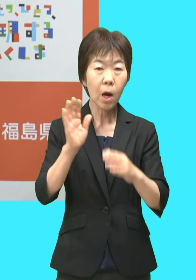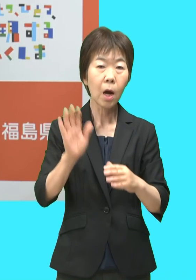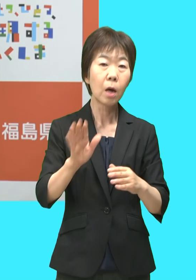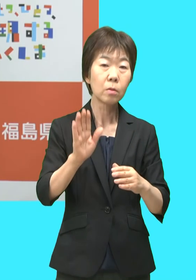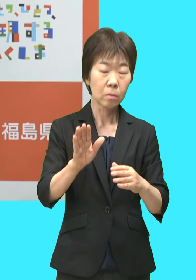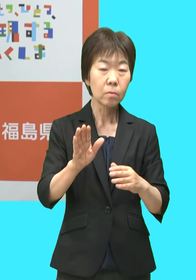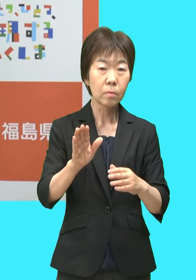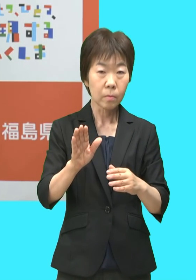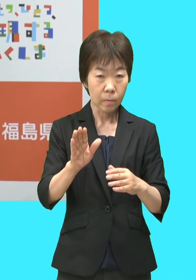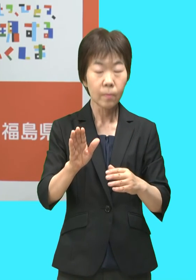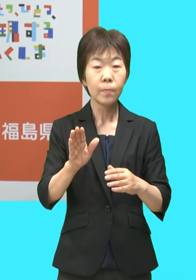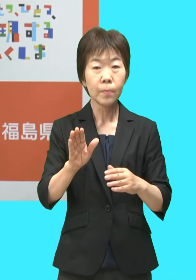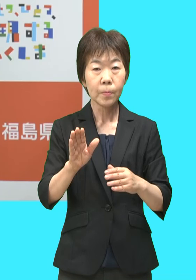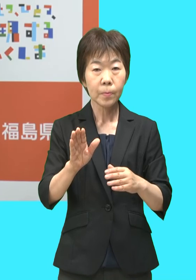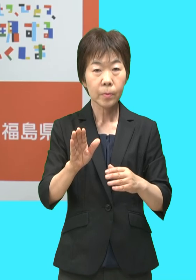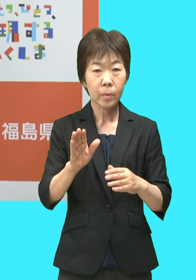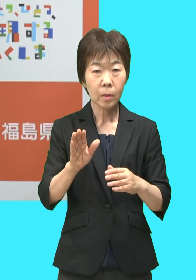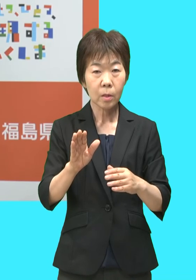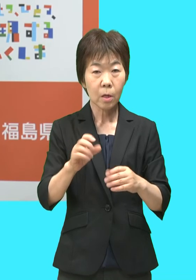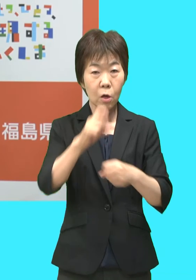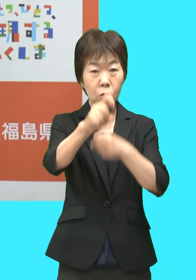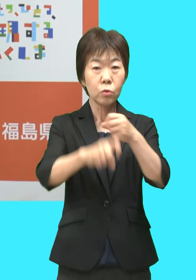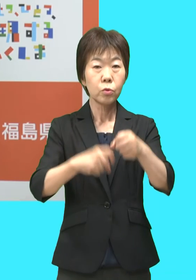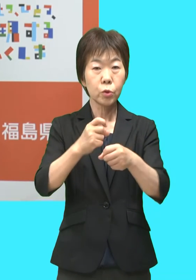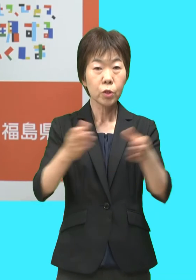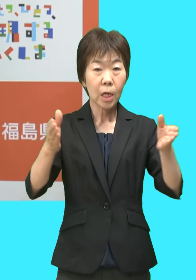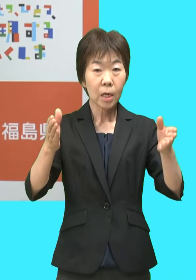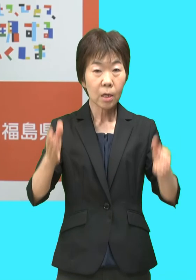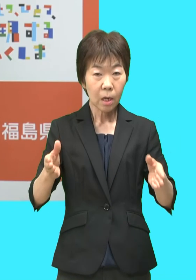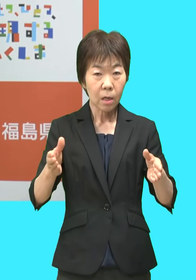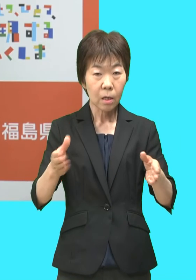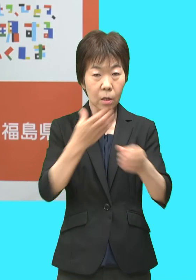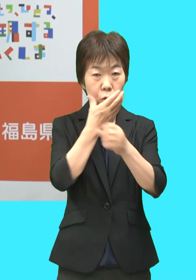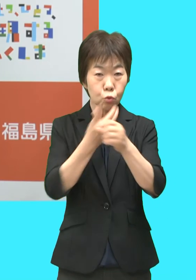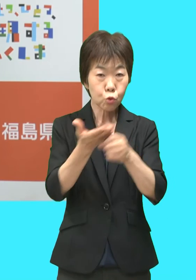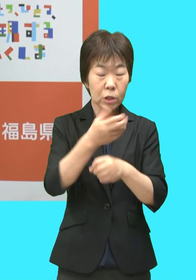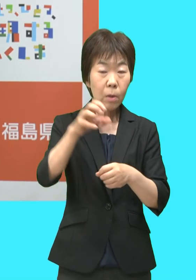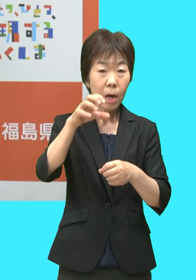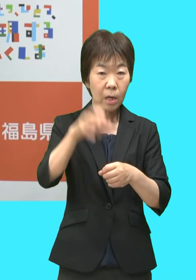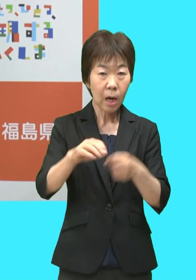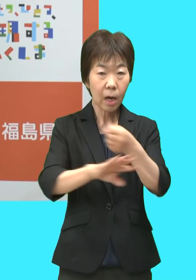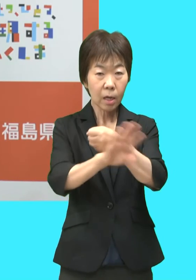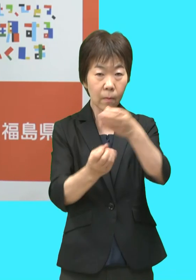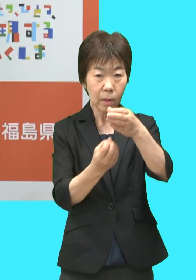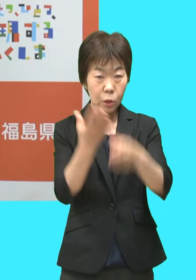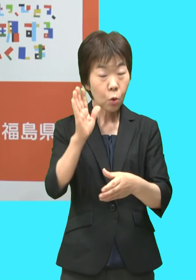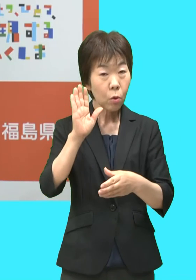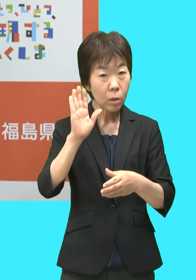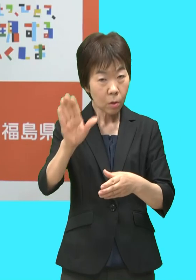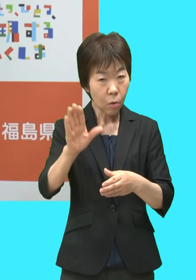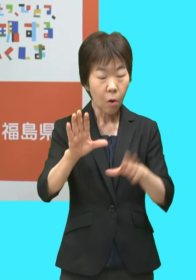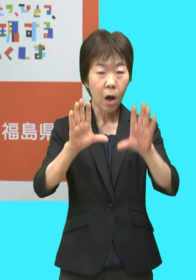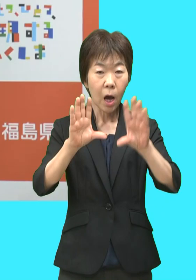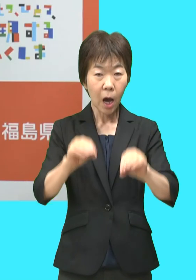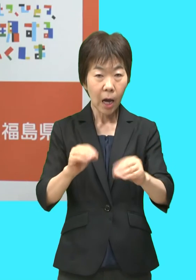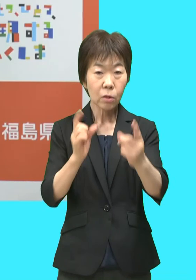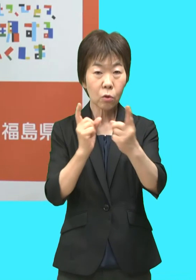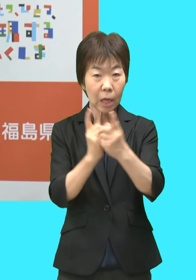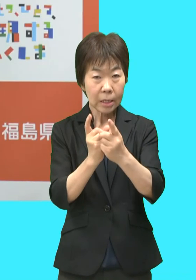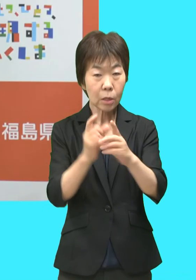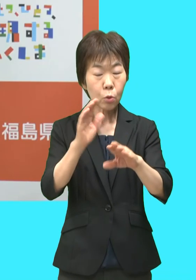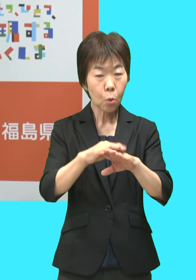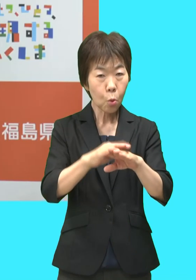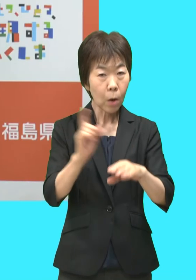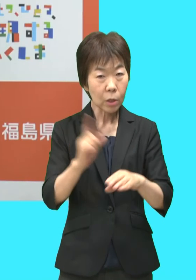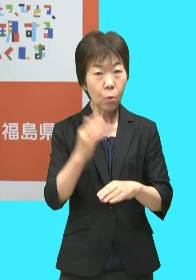とうものでありますので、10年間福島が原発事故以降どういった廃炉対策を行ってきた